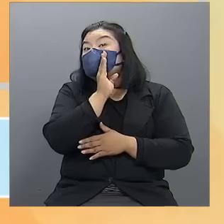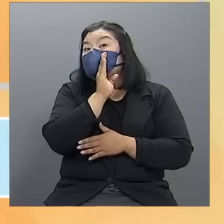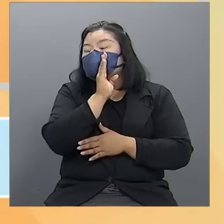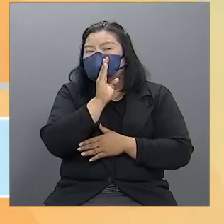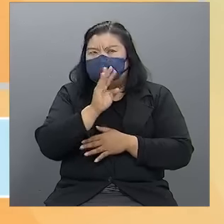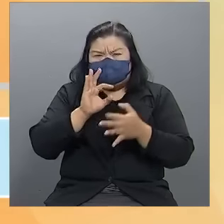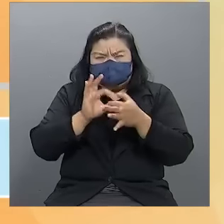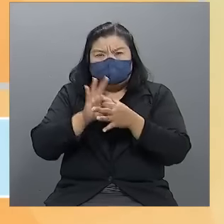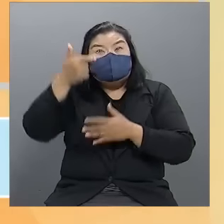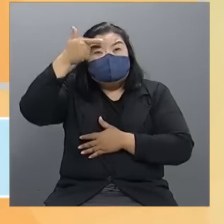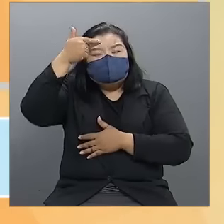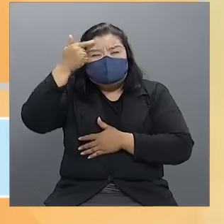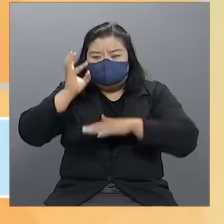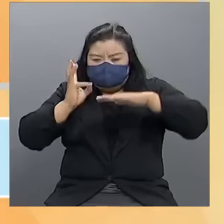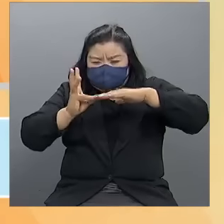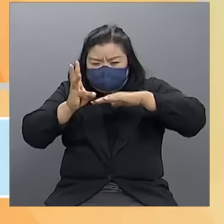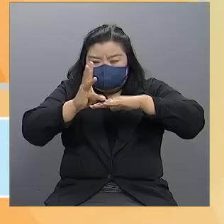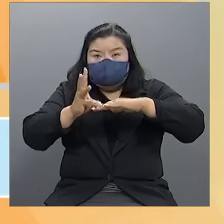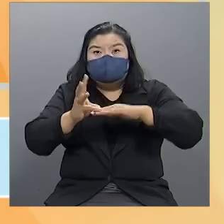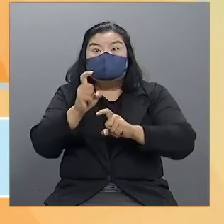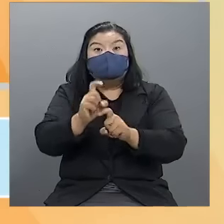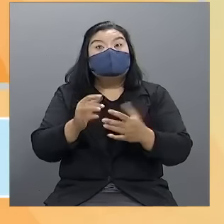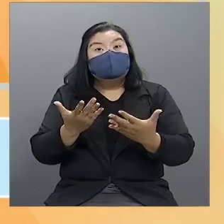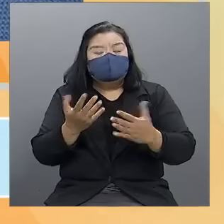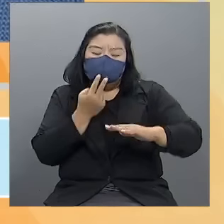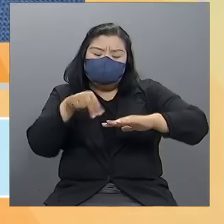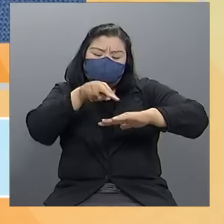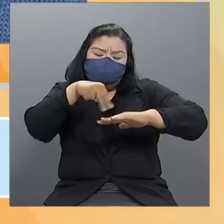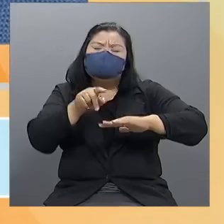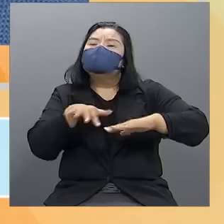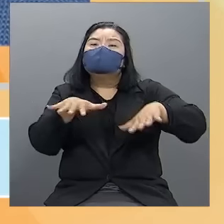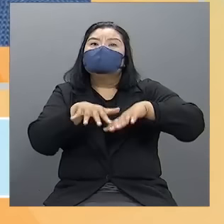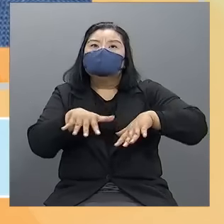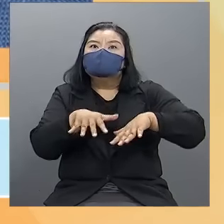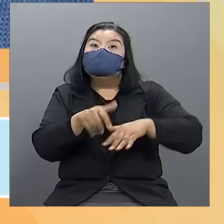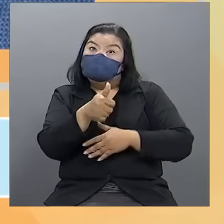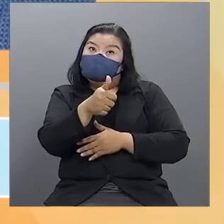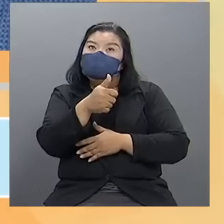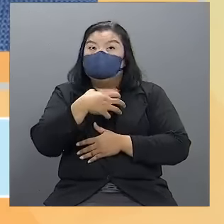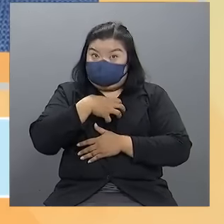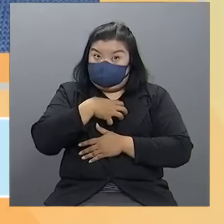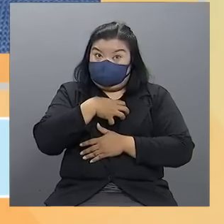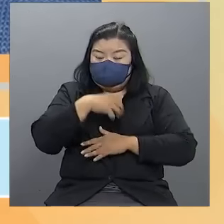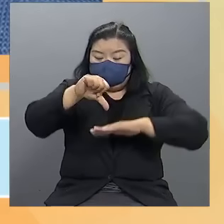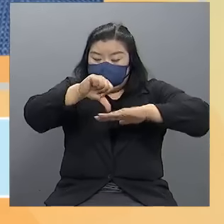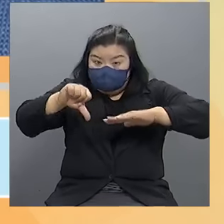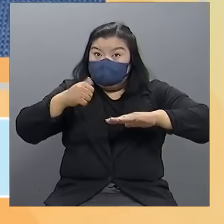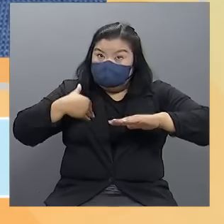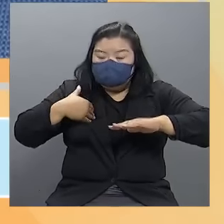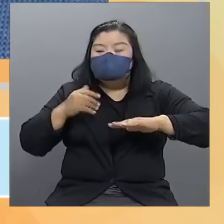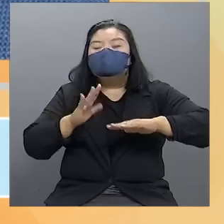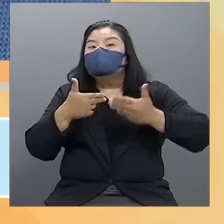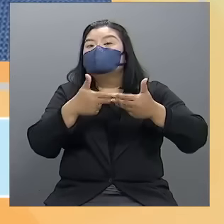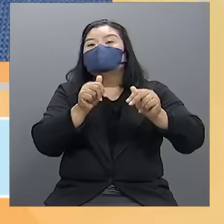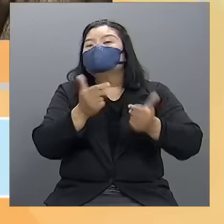นก่มอัตรายเราเกิดพคนไ้ก็สามารถเลือกได้วาจะทําก allenผาดตออกไม่ที่ท่วใหญ่มา